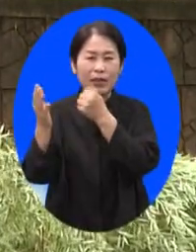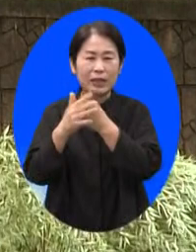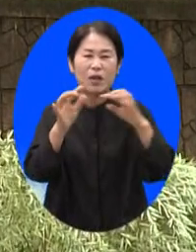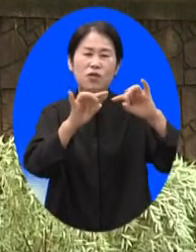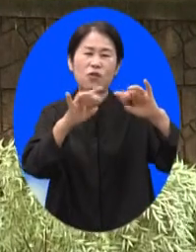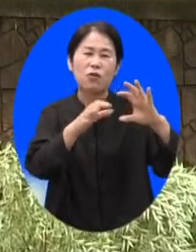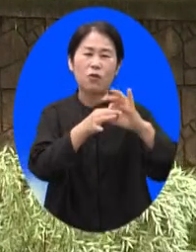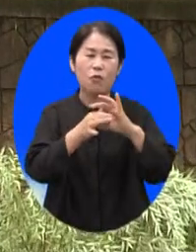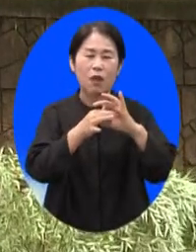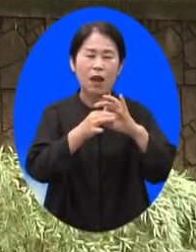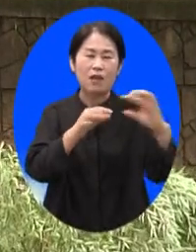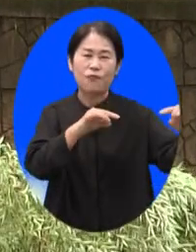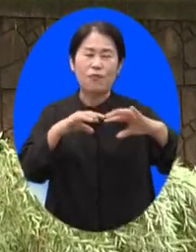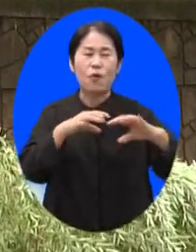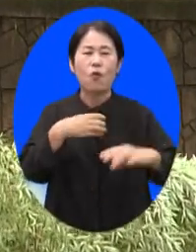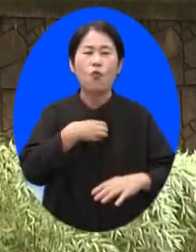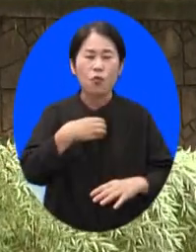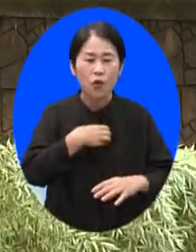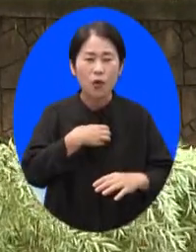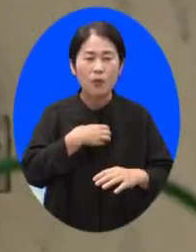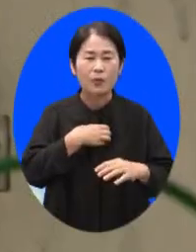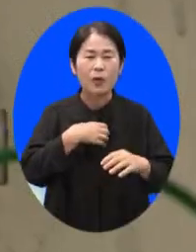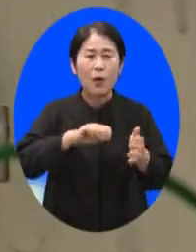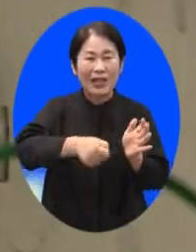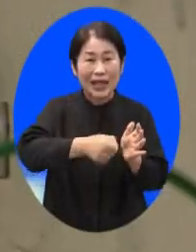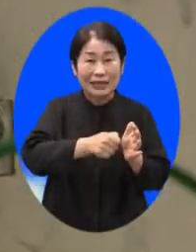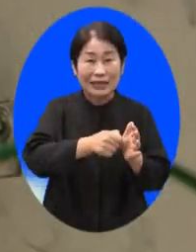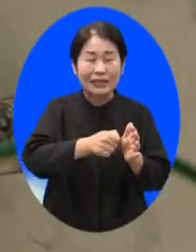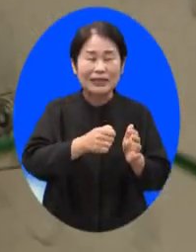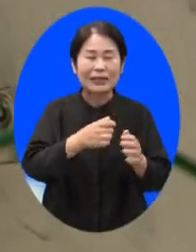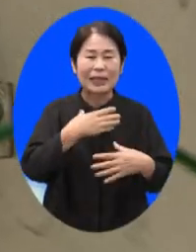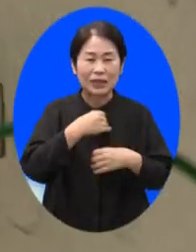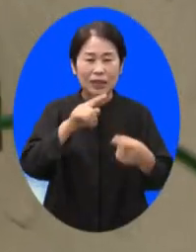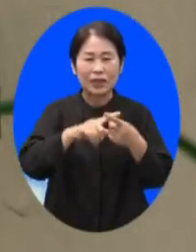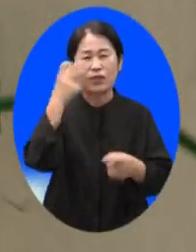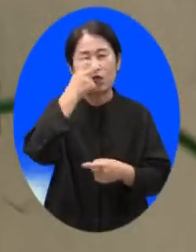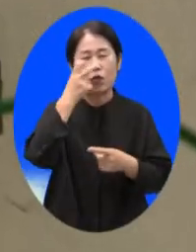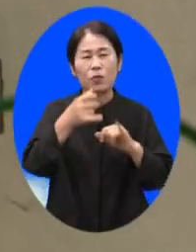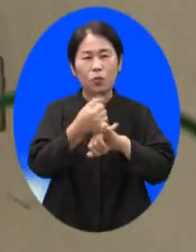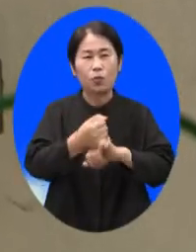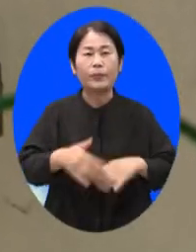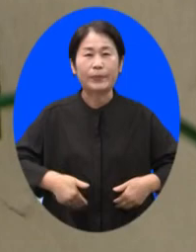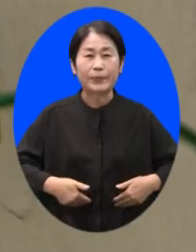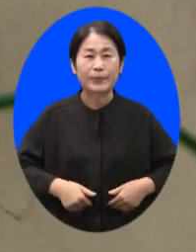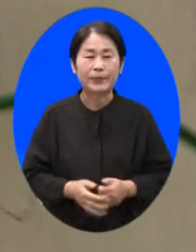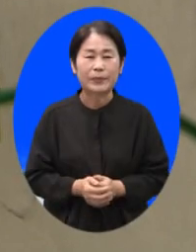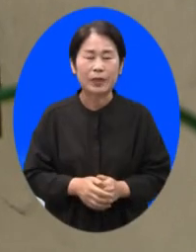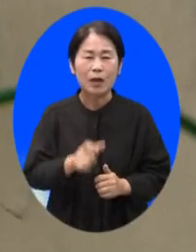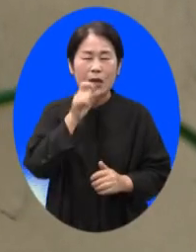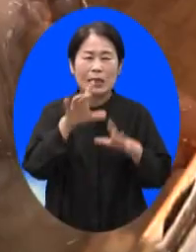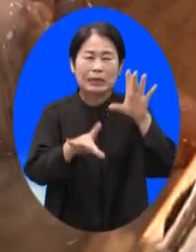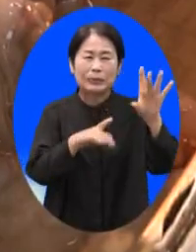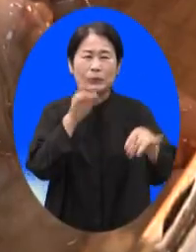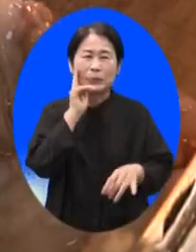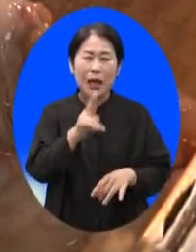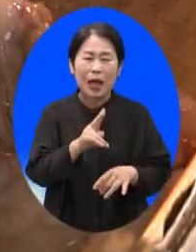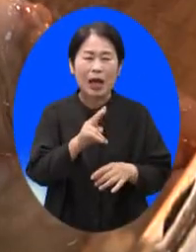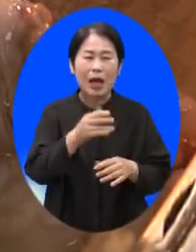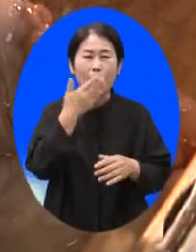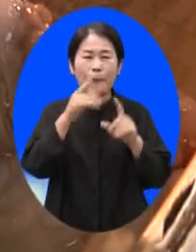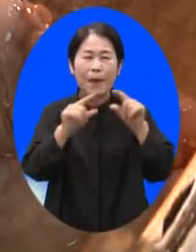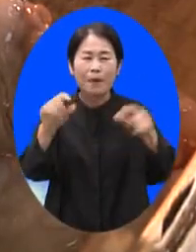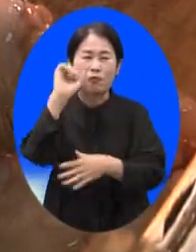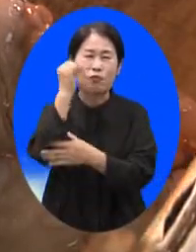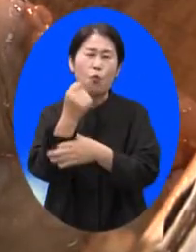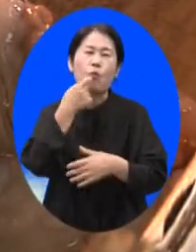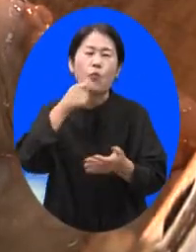많아 전기와 관련된 감전사고, 가스안전점검을 수시로 실시해야 합니다. 또한 습도가 높아